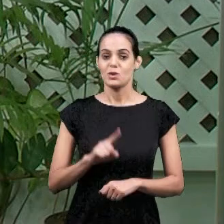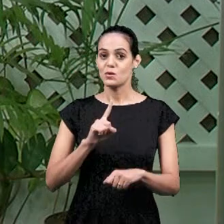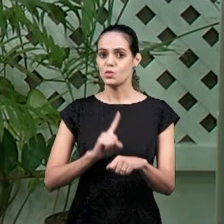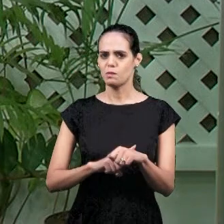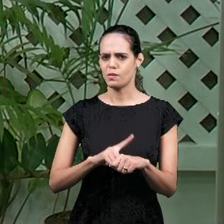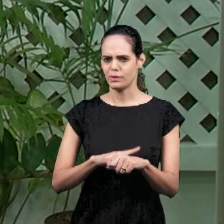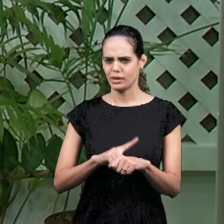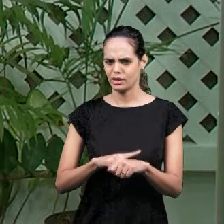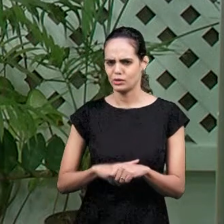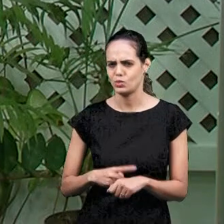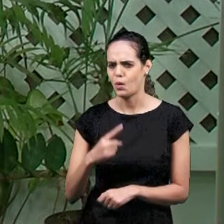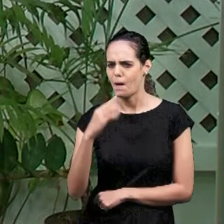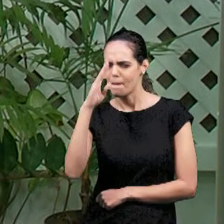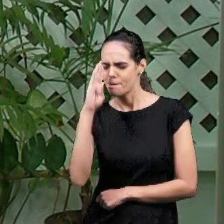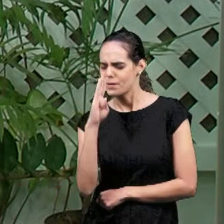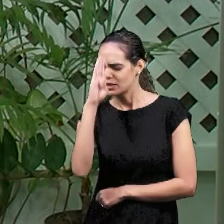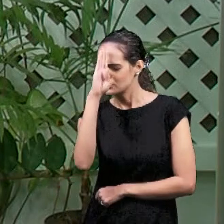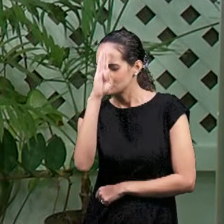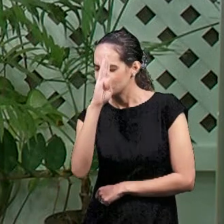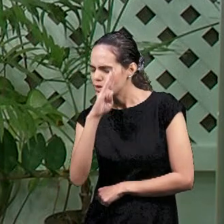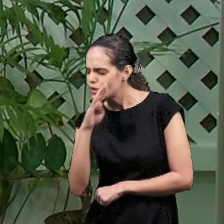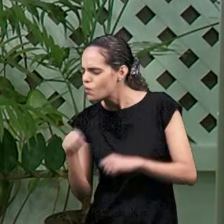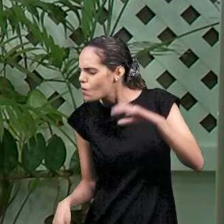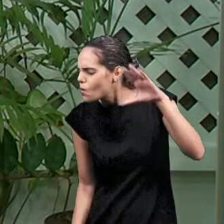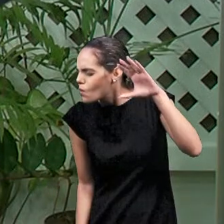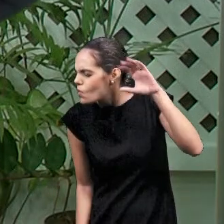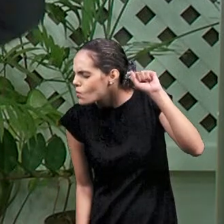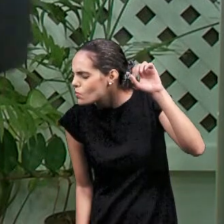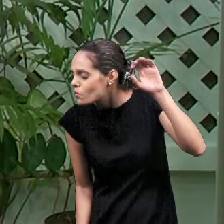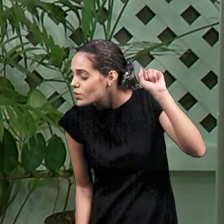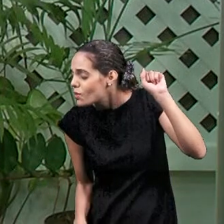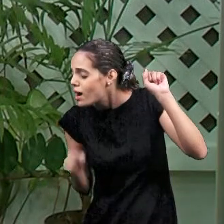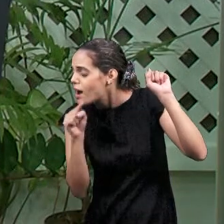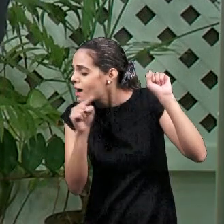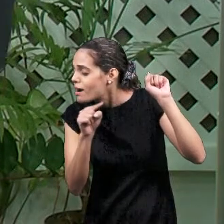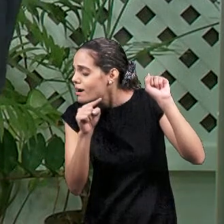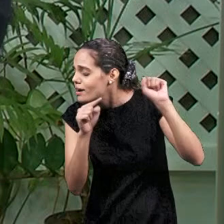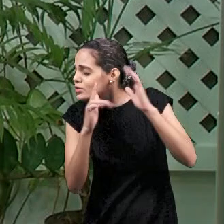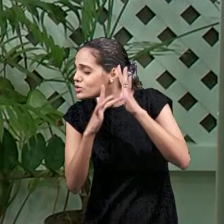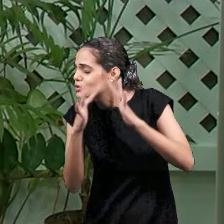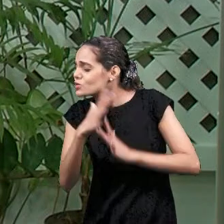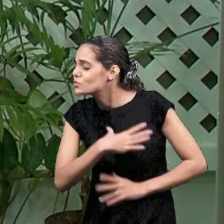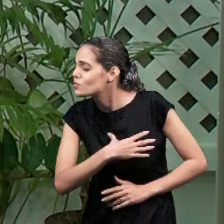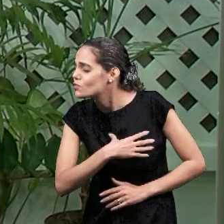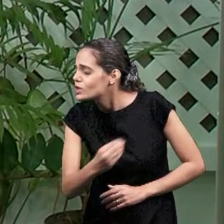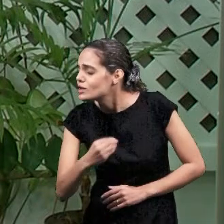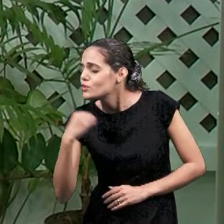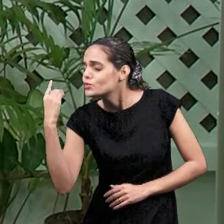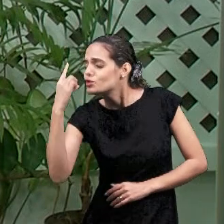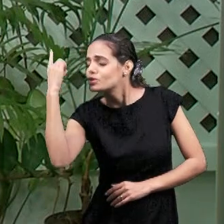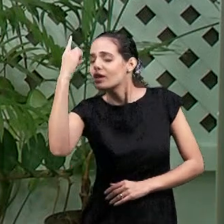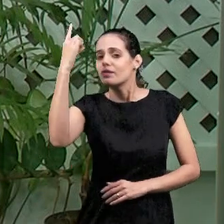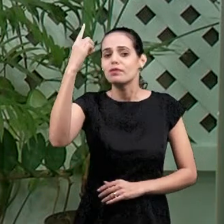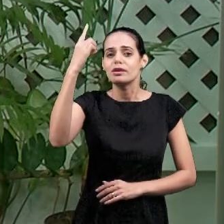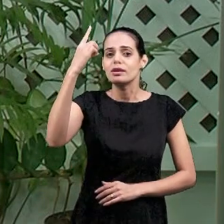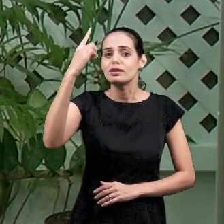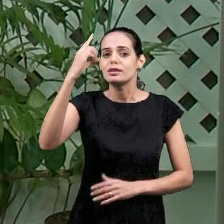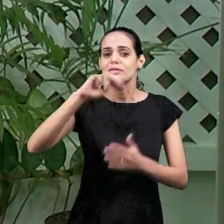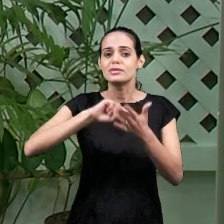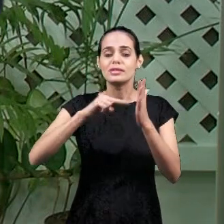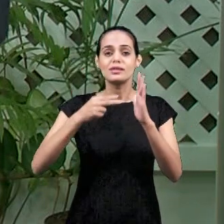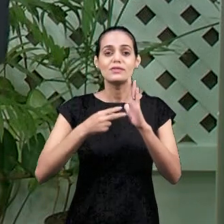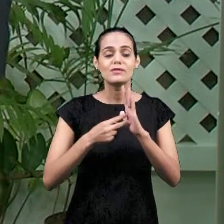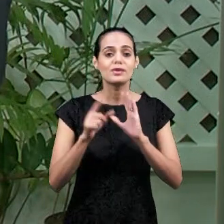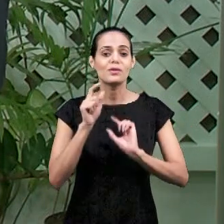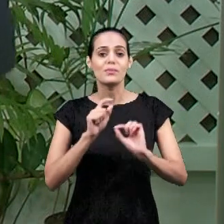avec une photo, etc. Ce n'est pas ça. Quand il a entendu parler de Jésus, il a dit, Jésus, fils de David. Qu'est-ce